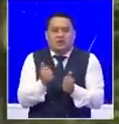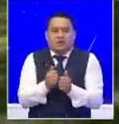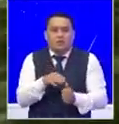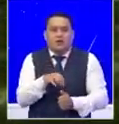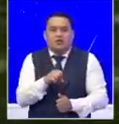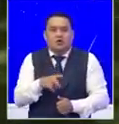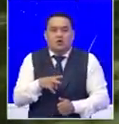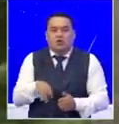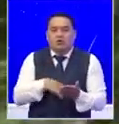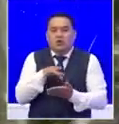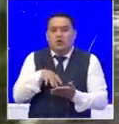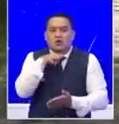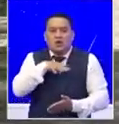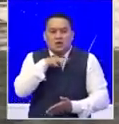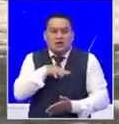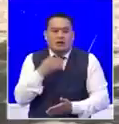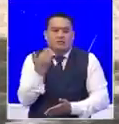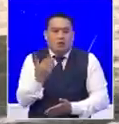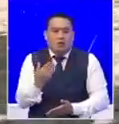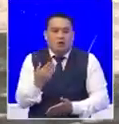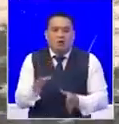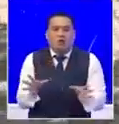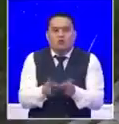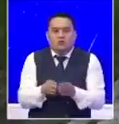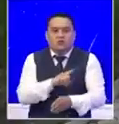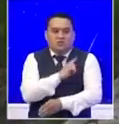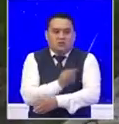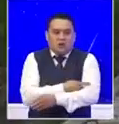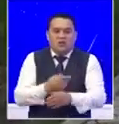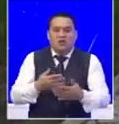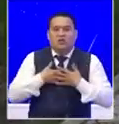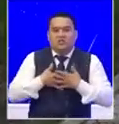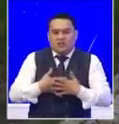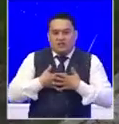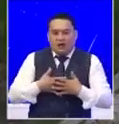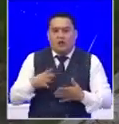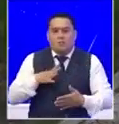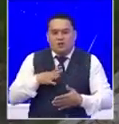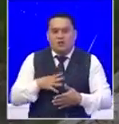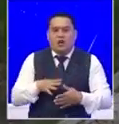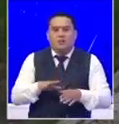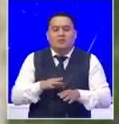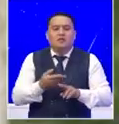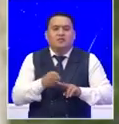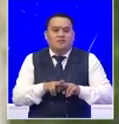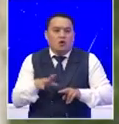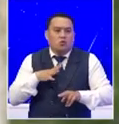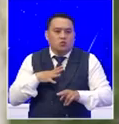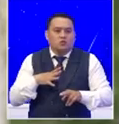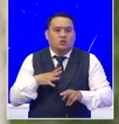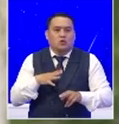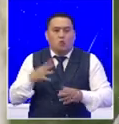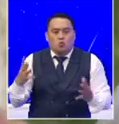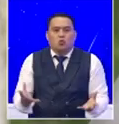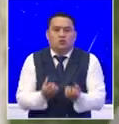мимо жительница города Текели Елена Подалкина. Общими усилиями путем искусственного дыхания и непрямого массажа сердца Нису Сагат